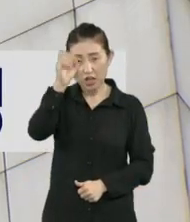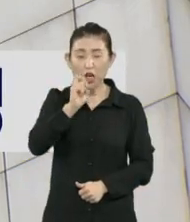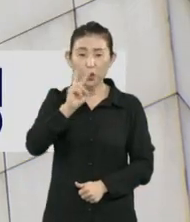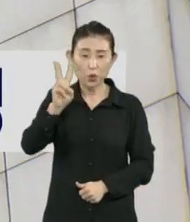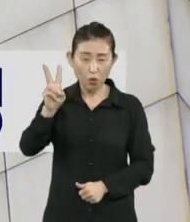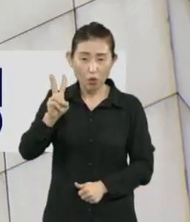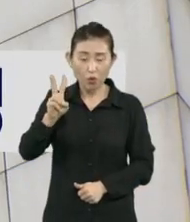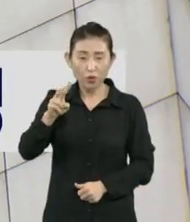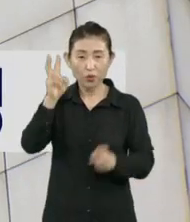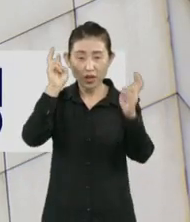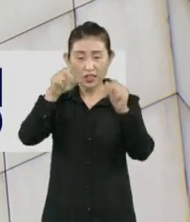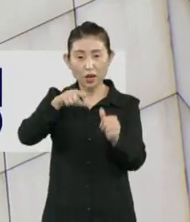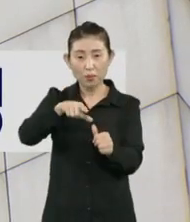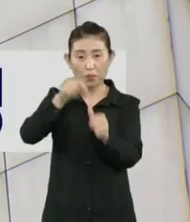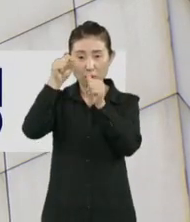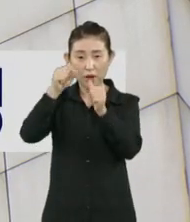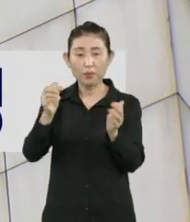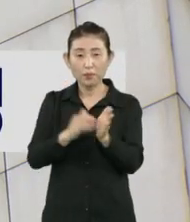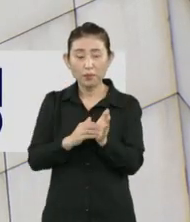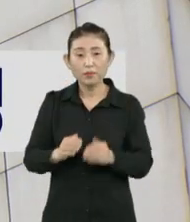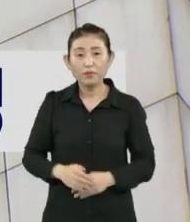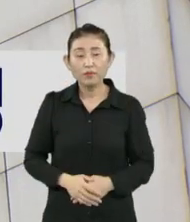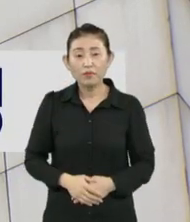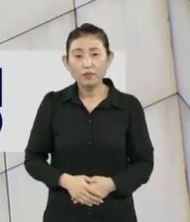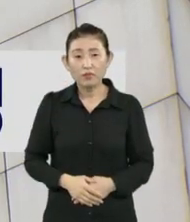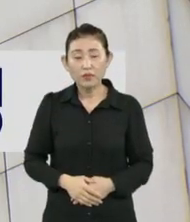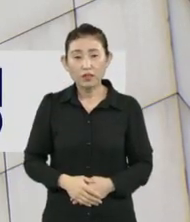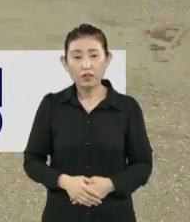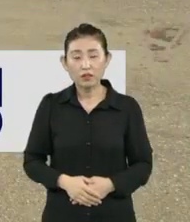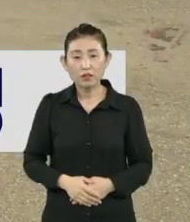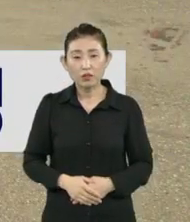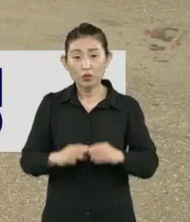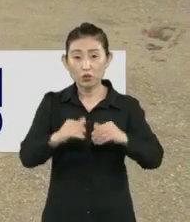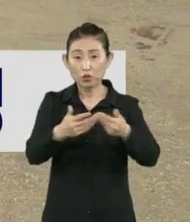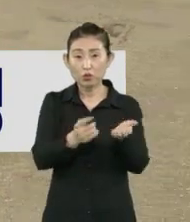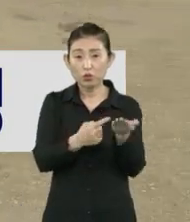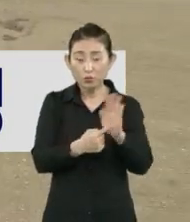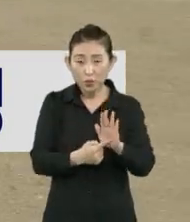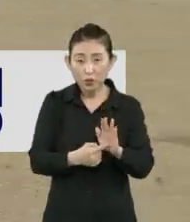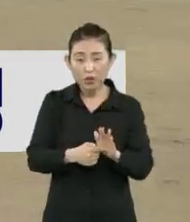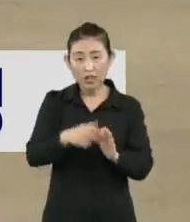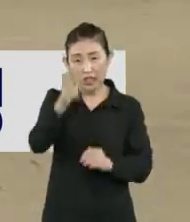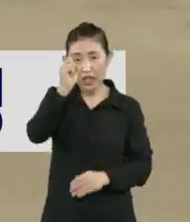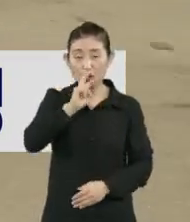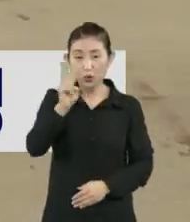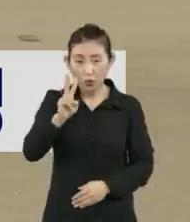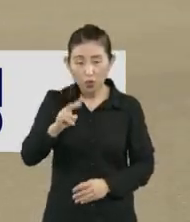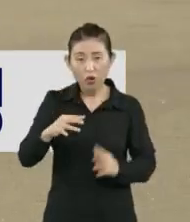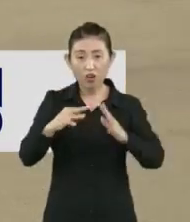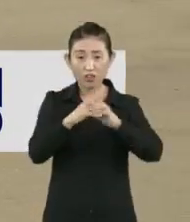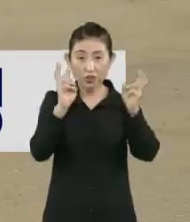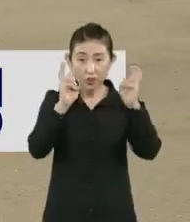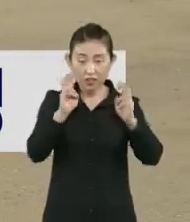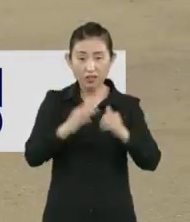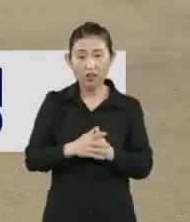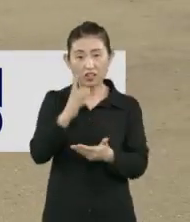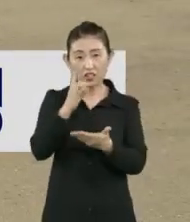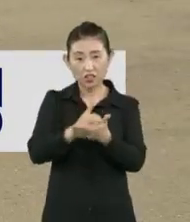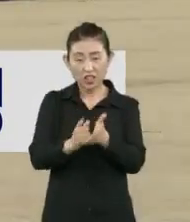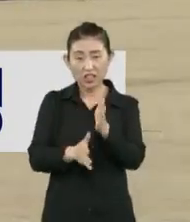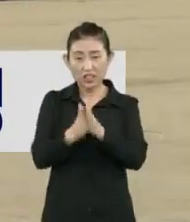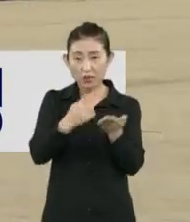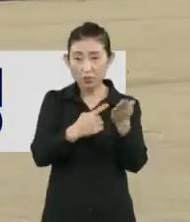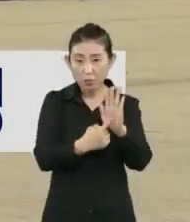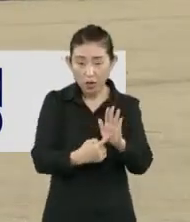협력해 0 도시재생 빛의 사업자로 선정되었습니다 국토교통부에 따르면 계룡 콘 괴로운 건설 컨소시엄은 천안시가